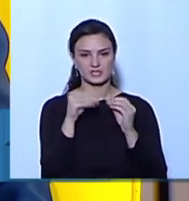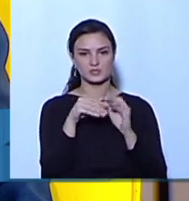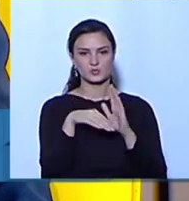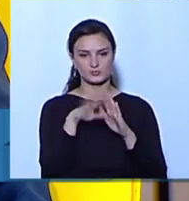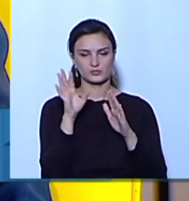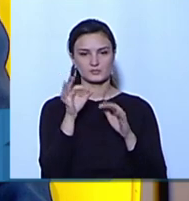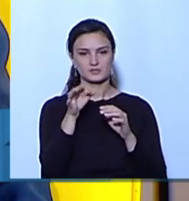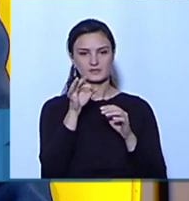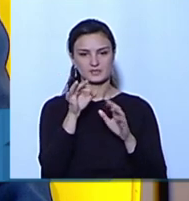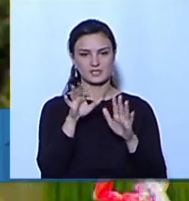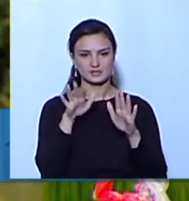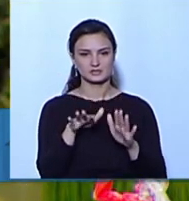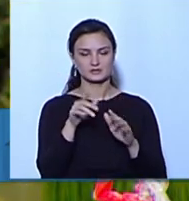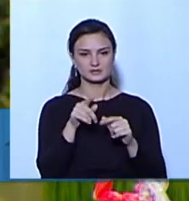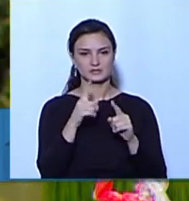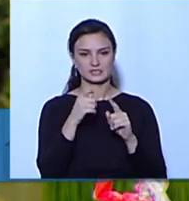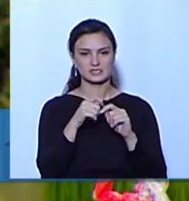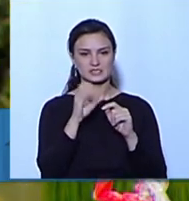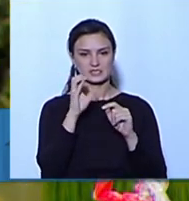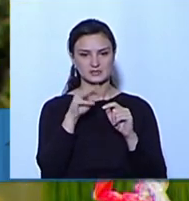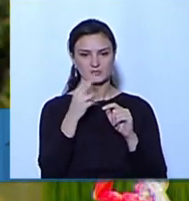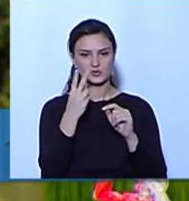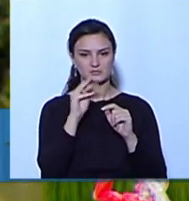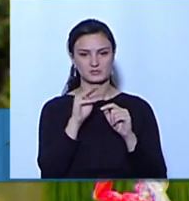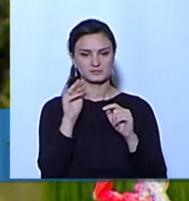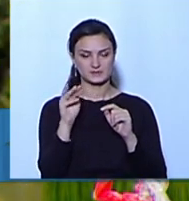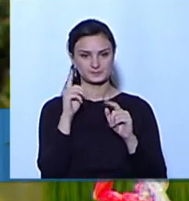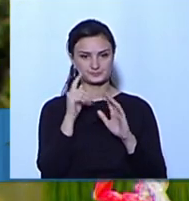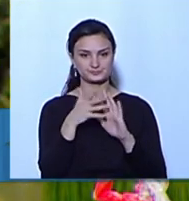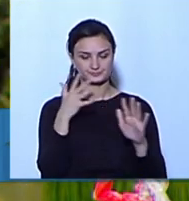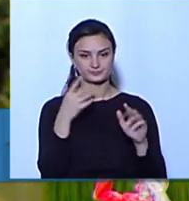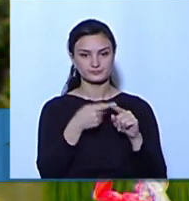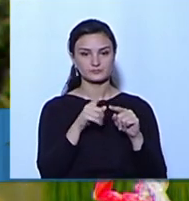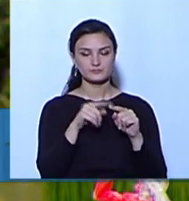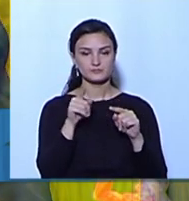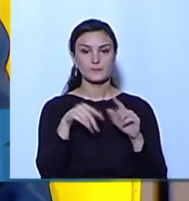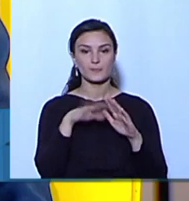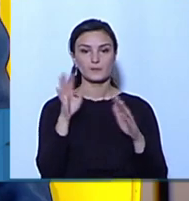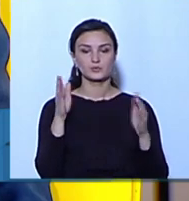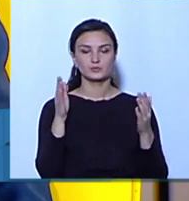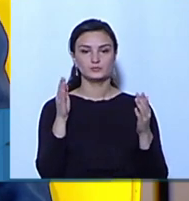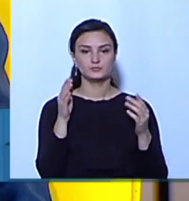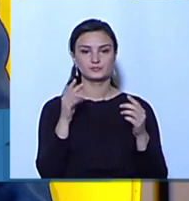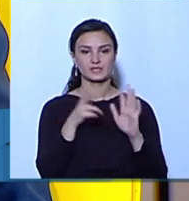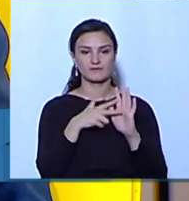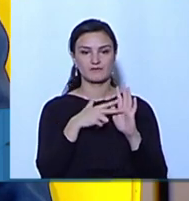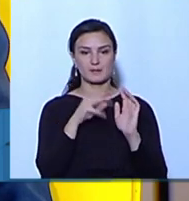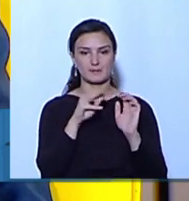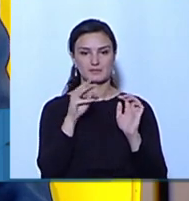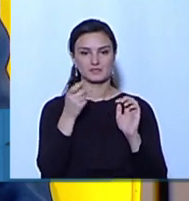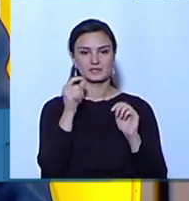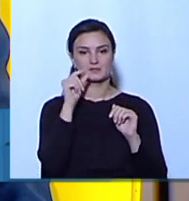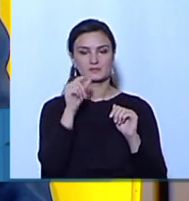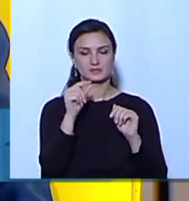უფრო მსხვილ ადგილას, სანტიმეტრი და 2 მმ. ხო წარმოგიდგენიათ რა მხედა და უფრო შედარებით ძლში 8 მმ.